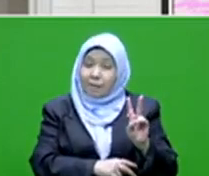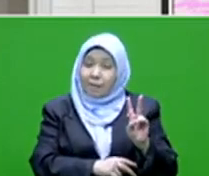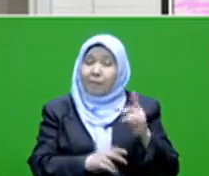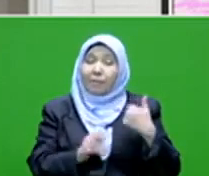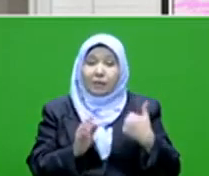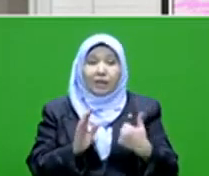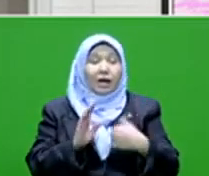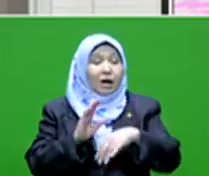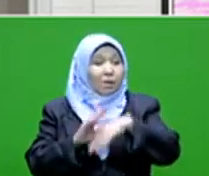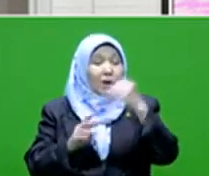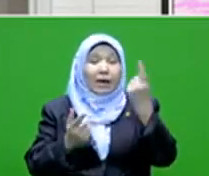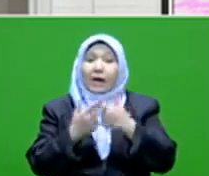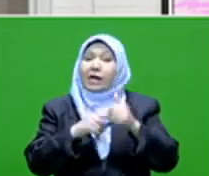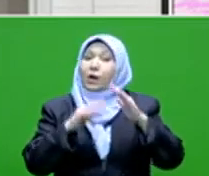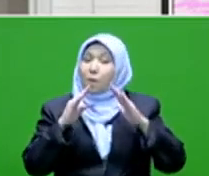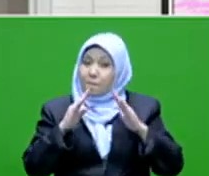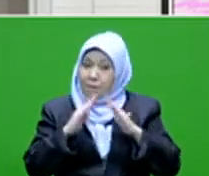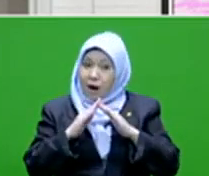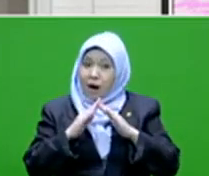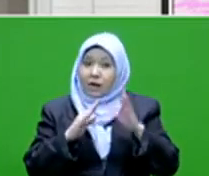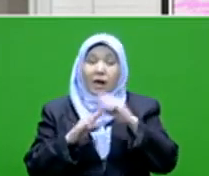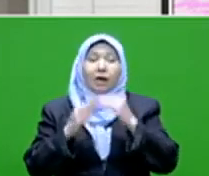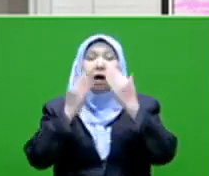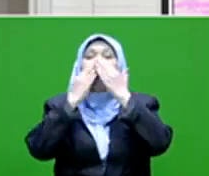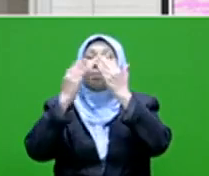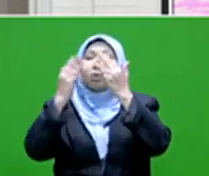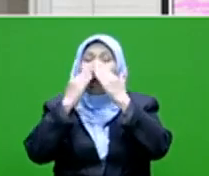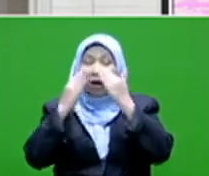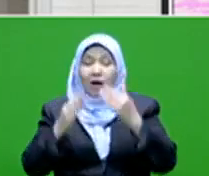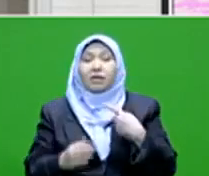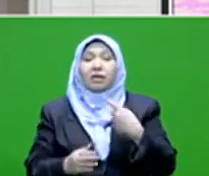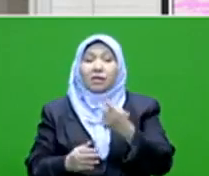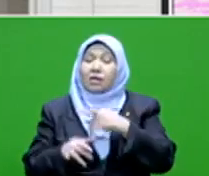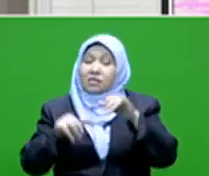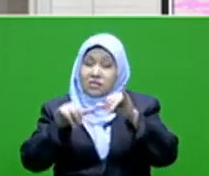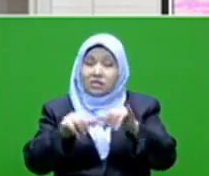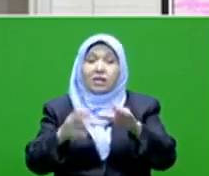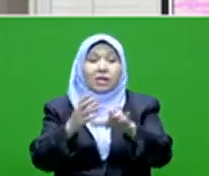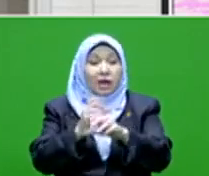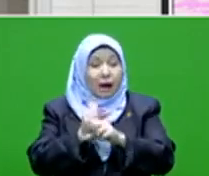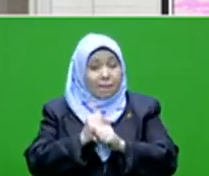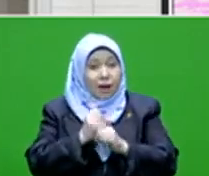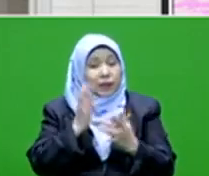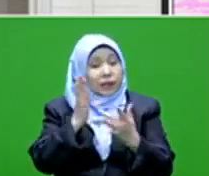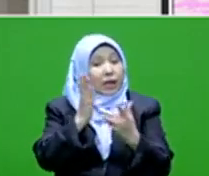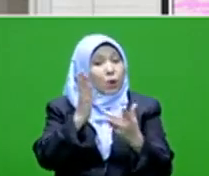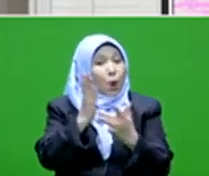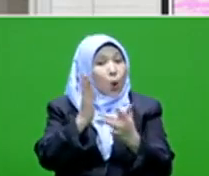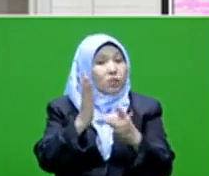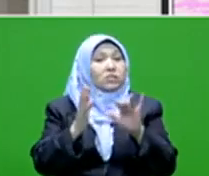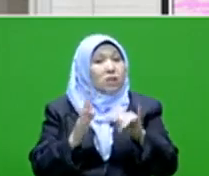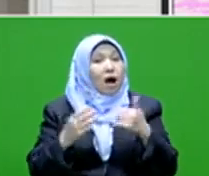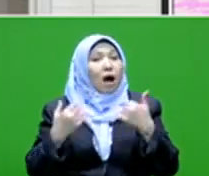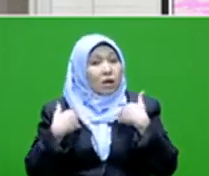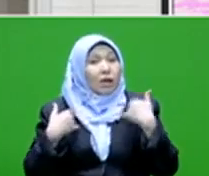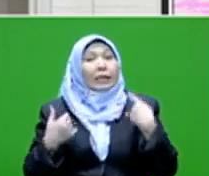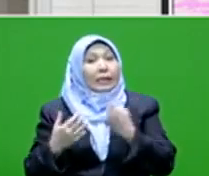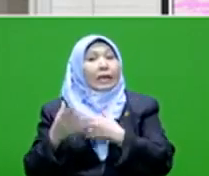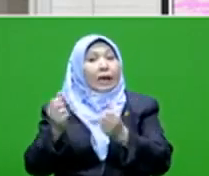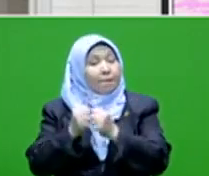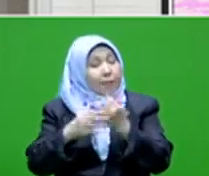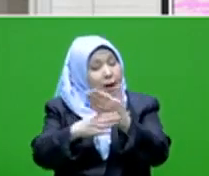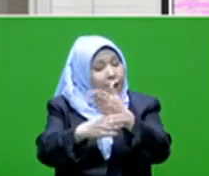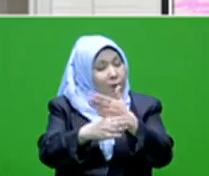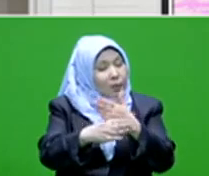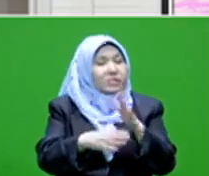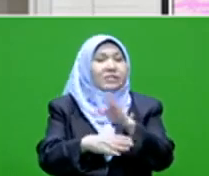daripada rumah begini. Tapi Alhamdulillah kita masih lagi dapat dengan teknologi yang ada, kita dapat berkongsi, dan